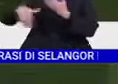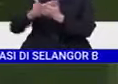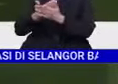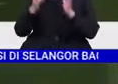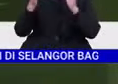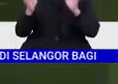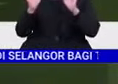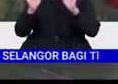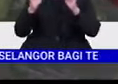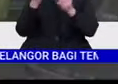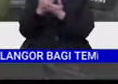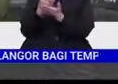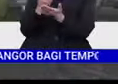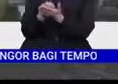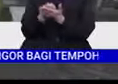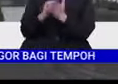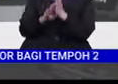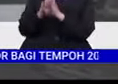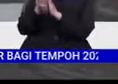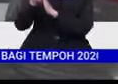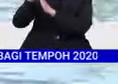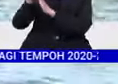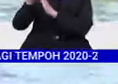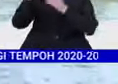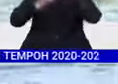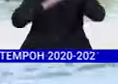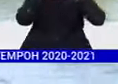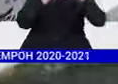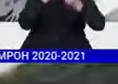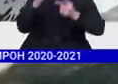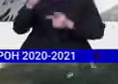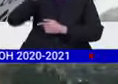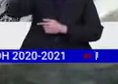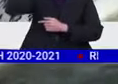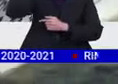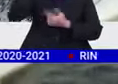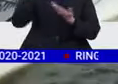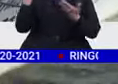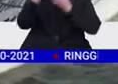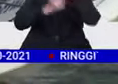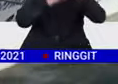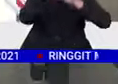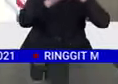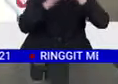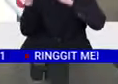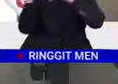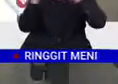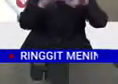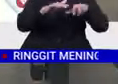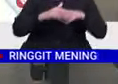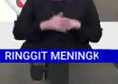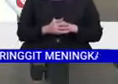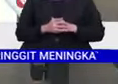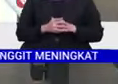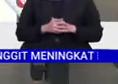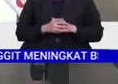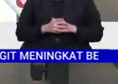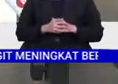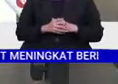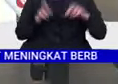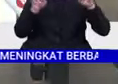bakal merancangkan semula sektor ekonomi negara dan Wilayah Sabah menerusi sektor pelancongan proyek khususnya